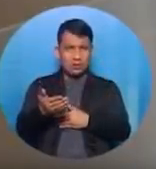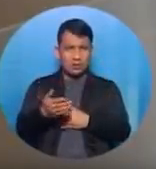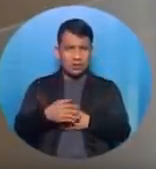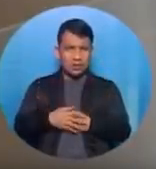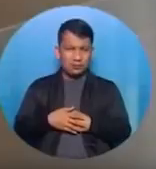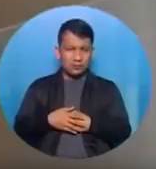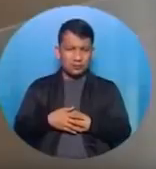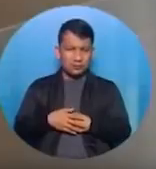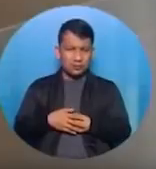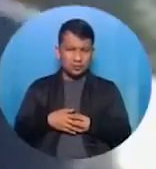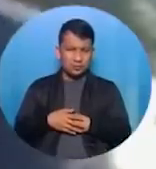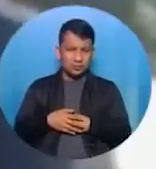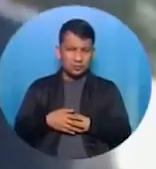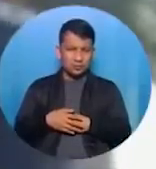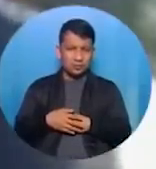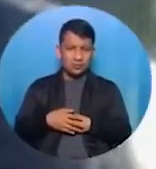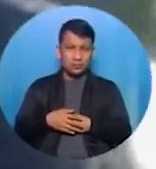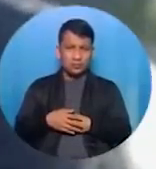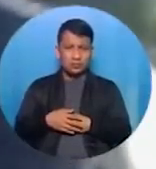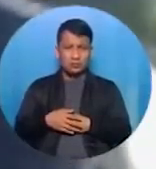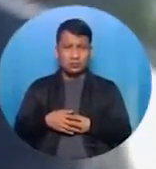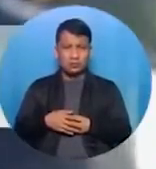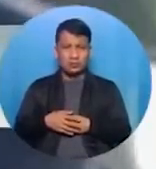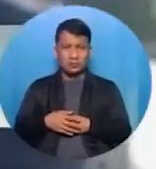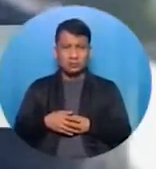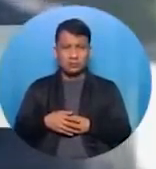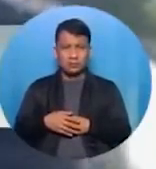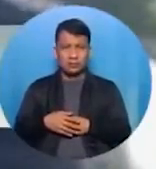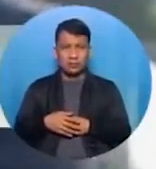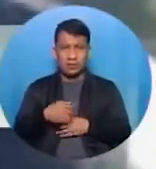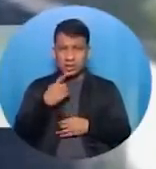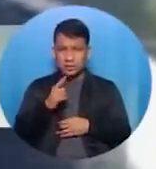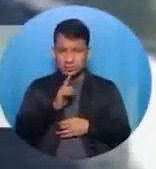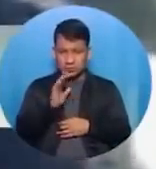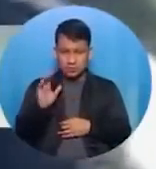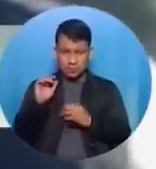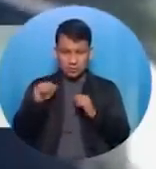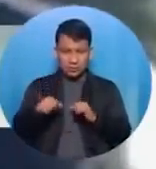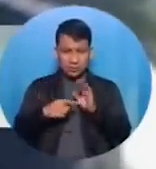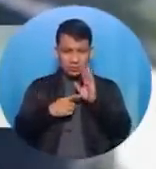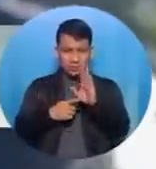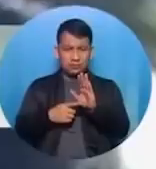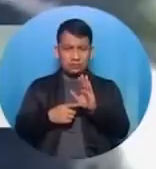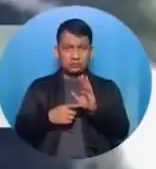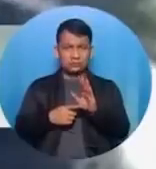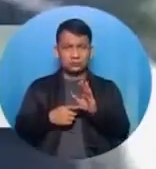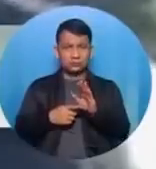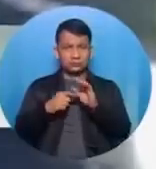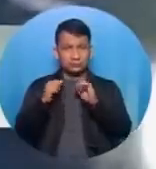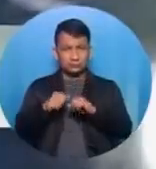nagpapalala, isang bisis lang kami kumakain. Tapos yung mga pangako na, sir, hindi na